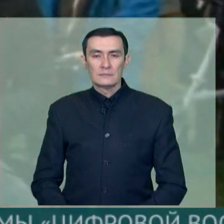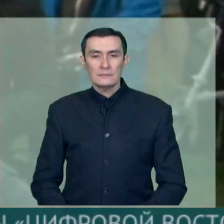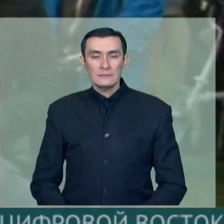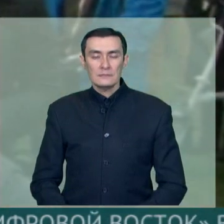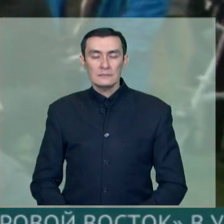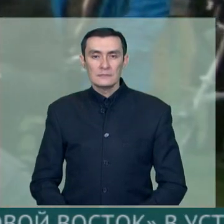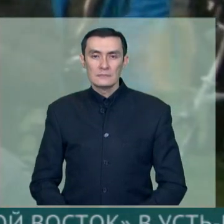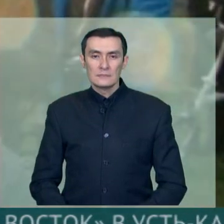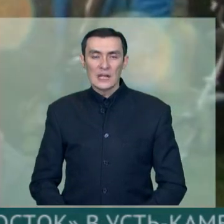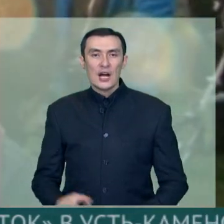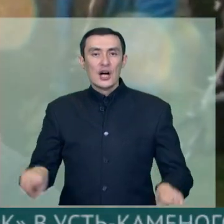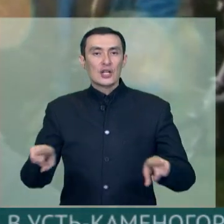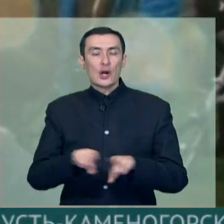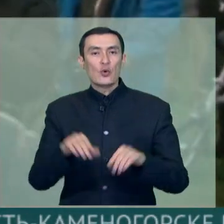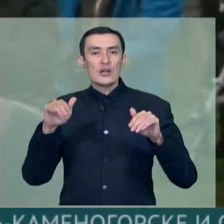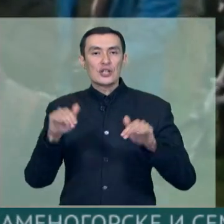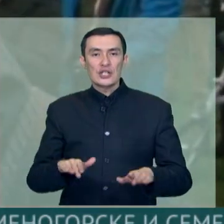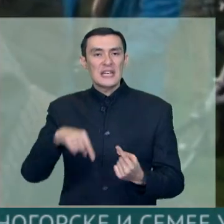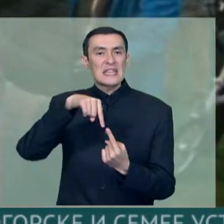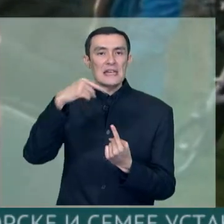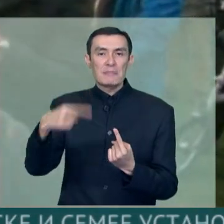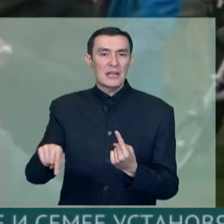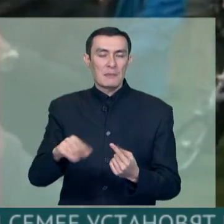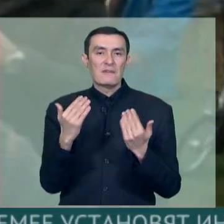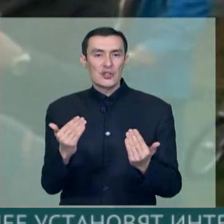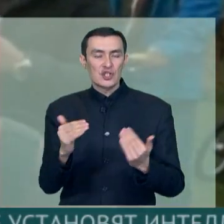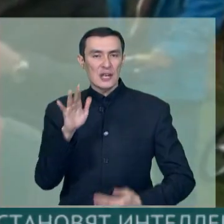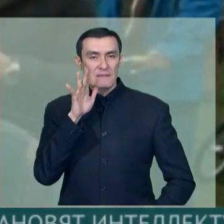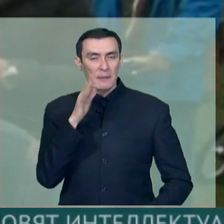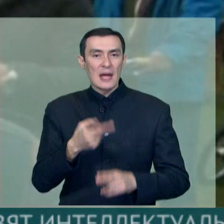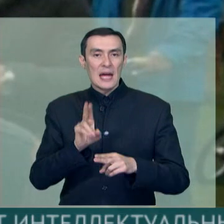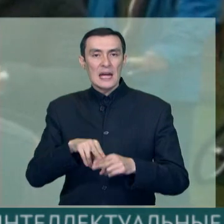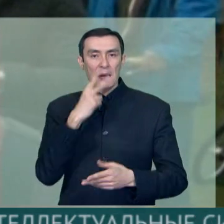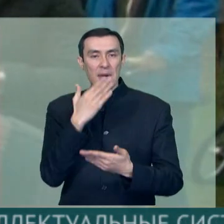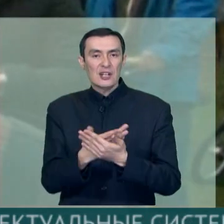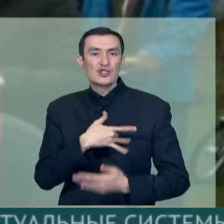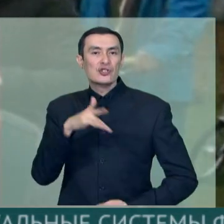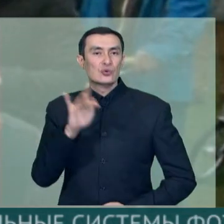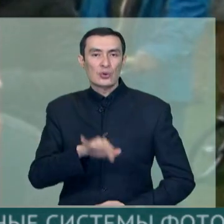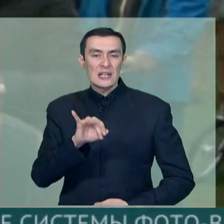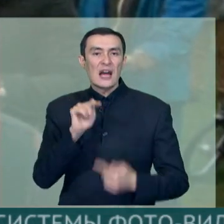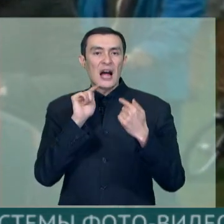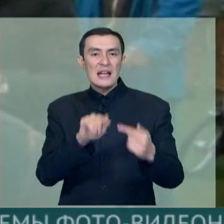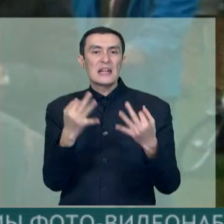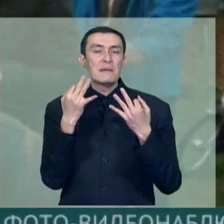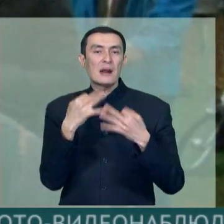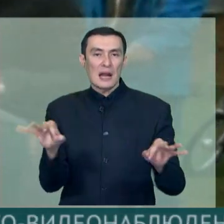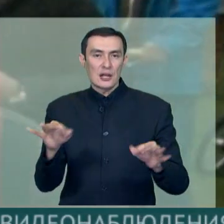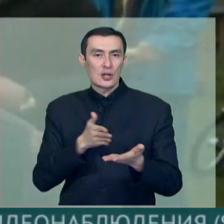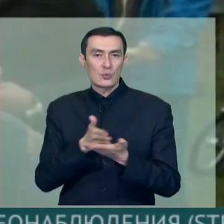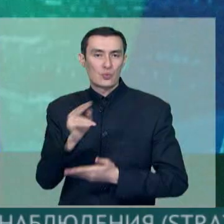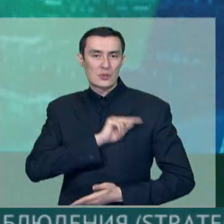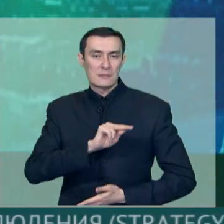бойкотировать. Такое решение неприемлемо в нынешнее время. Это показывает бесчеловечный и антилиберальный курс правительства.